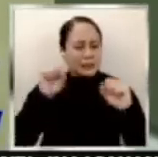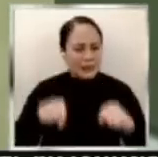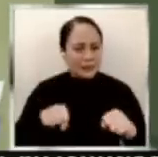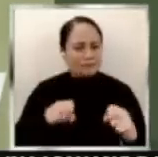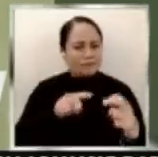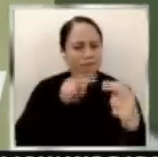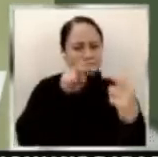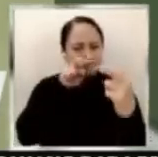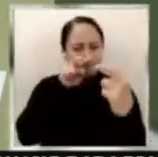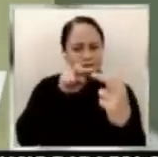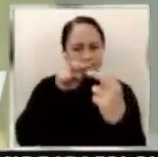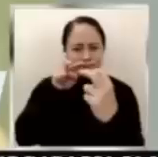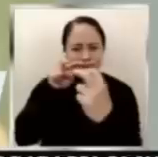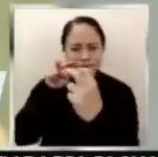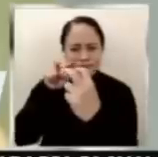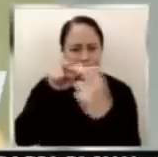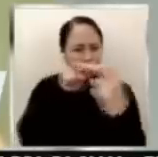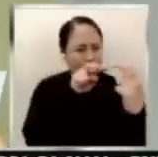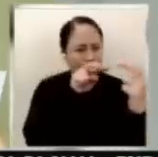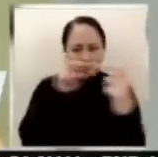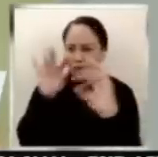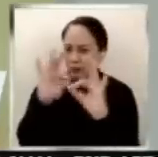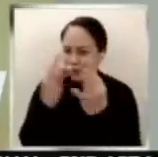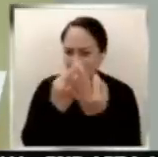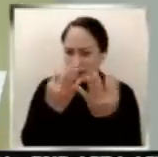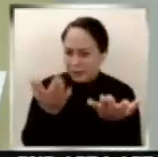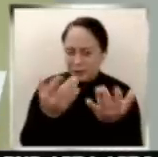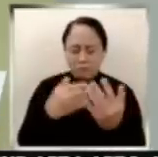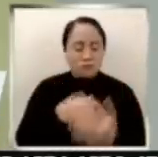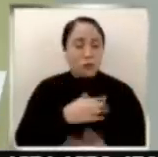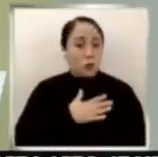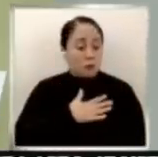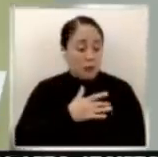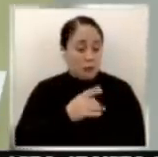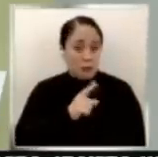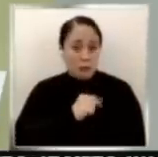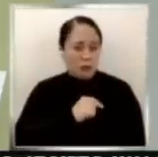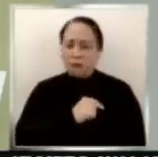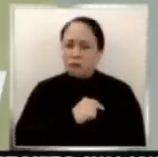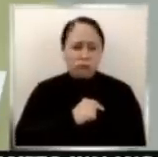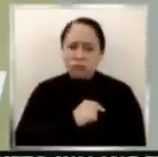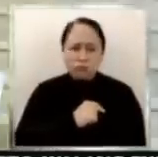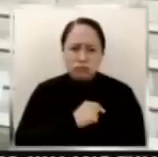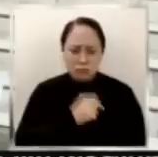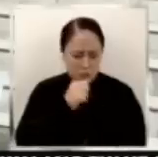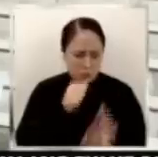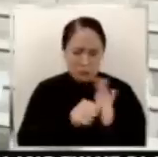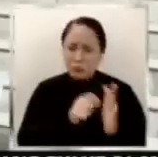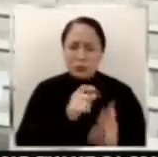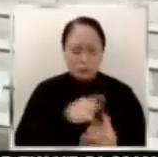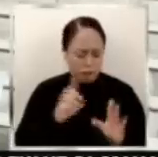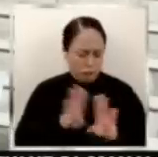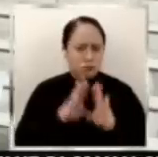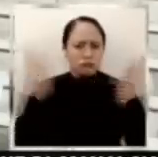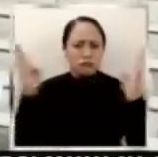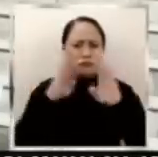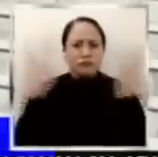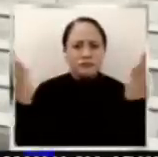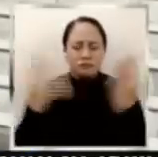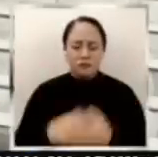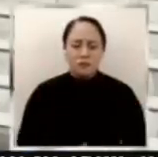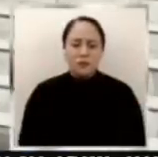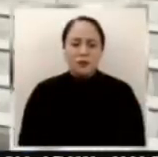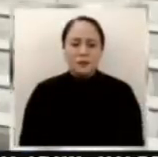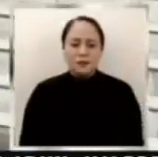their family straight in the eye. My conscience is clear. I have nothing to hide. That's why I'm opening everything up. Para sa GMA Integrated